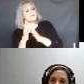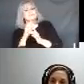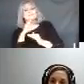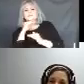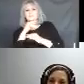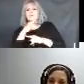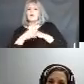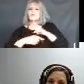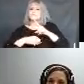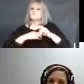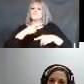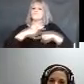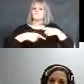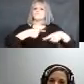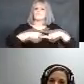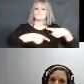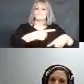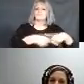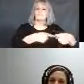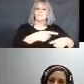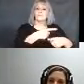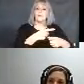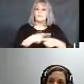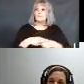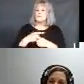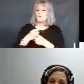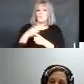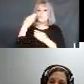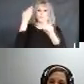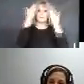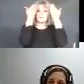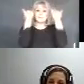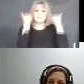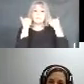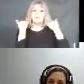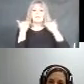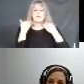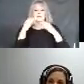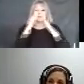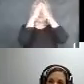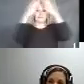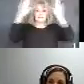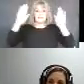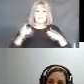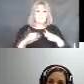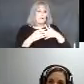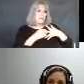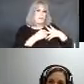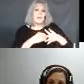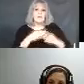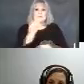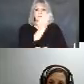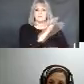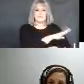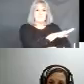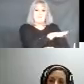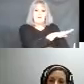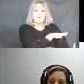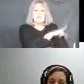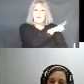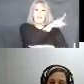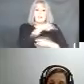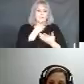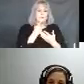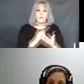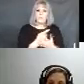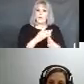En toe praat hy ons verder met hulle, en toe kom die owerhede ons op hulle af. Die tempelwagte